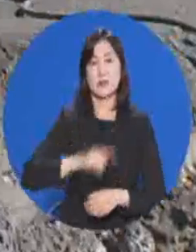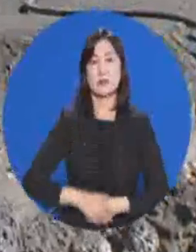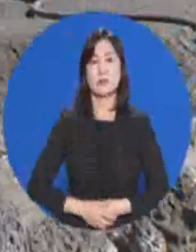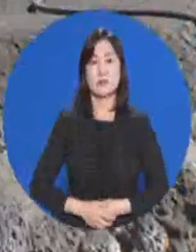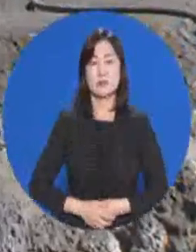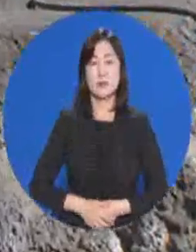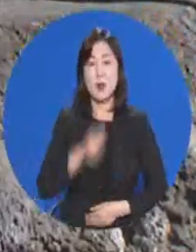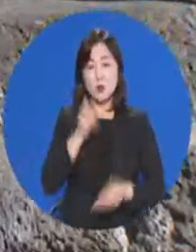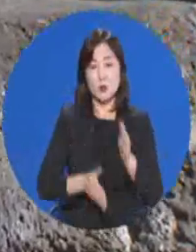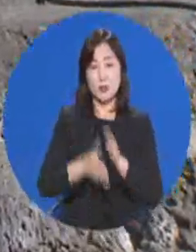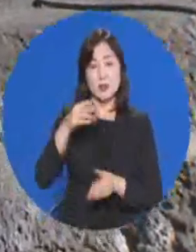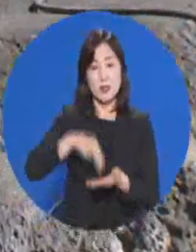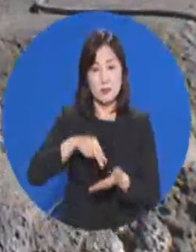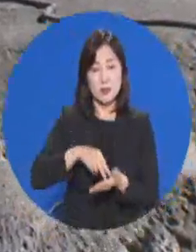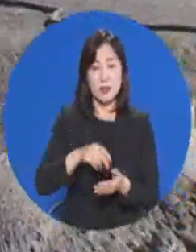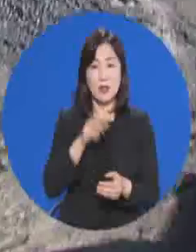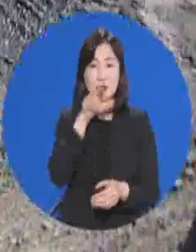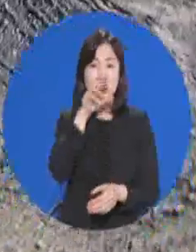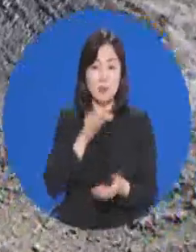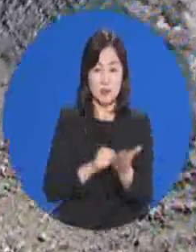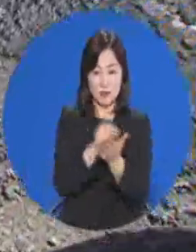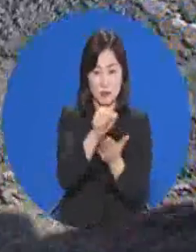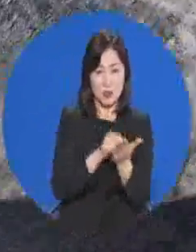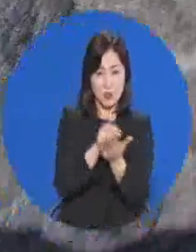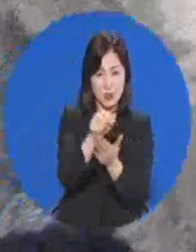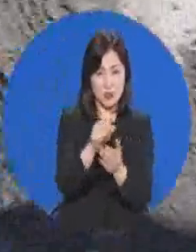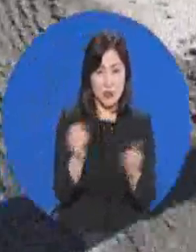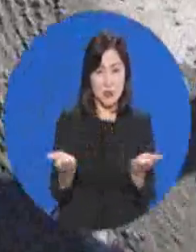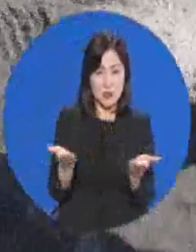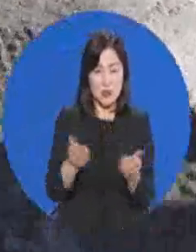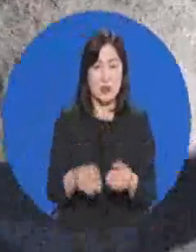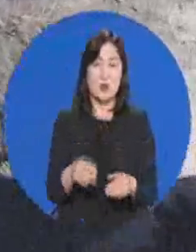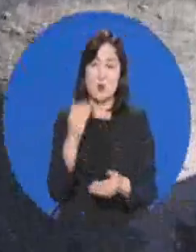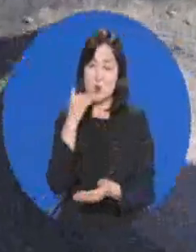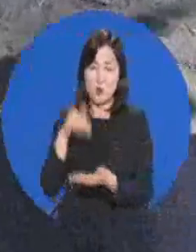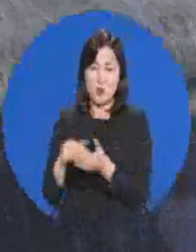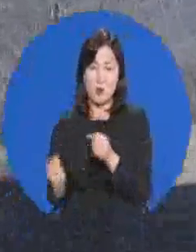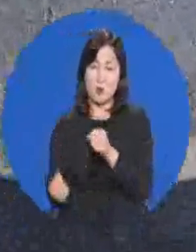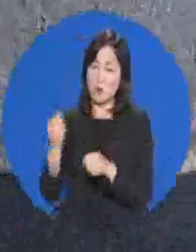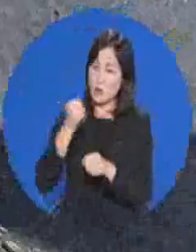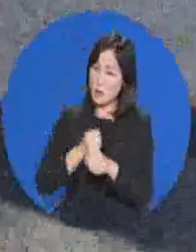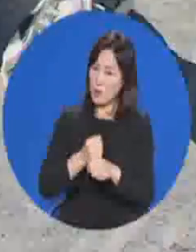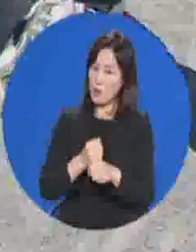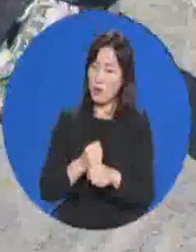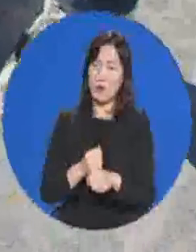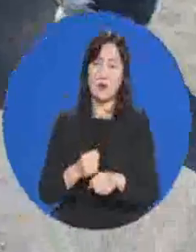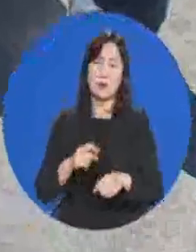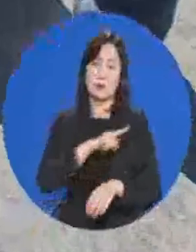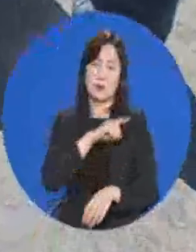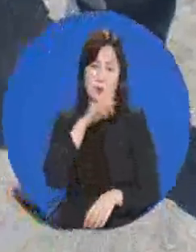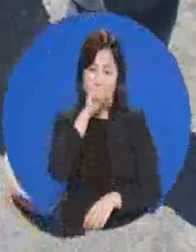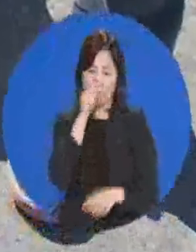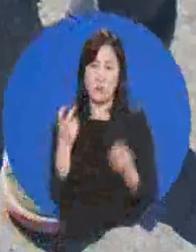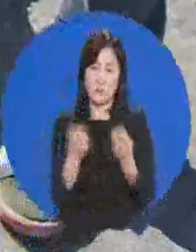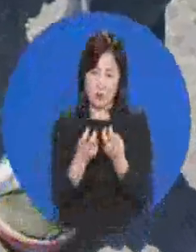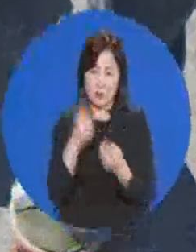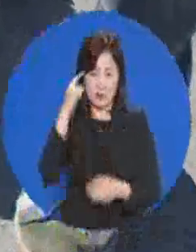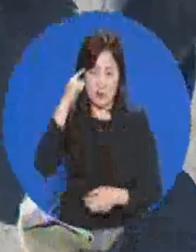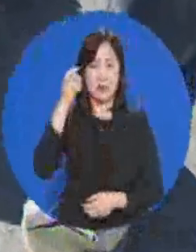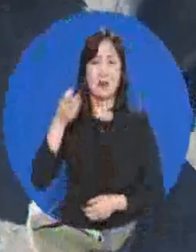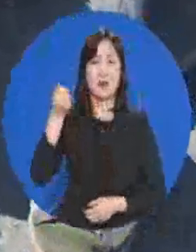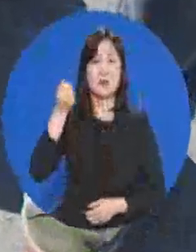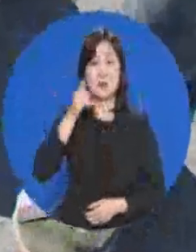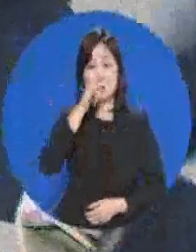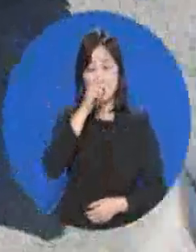여수시는 시멘트를 덮는 해당 작업이 갯바위를 원상 복구하는 최선의 방안이라는 입장을 고수하고 있고 업체 측도